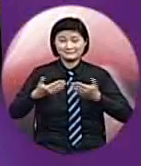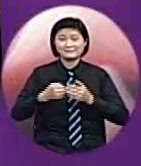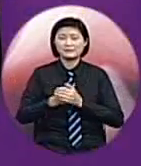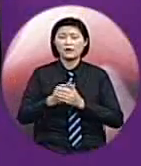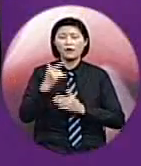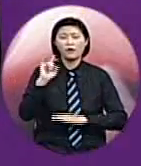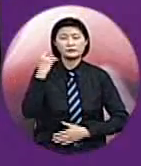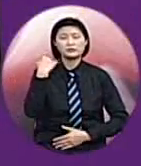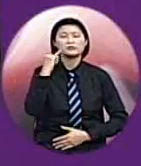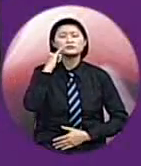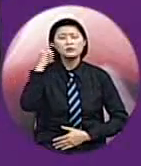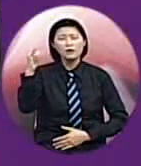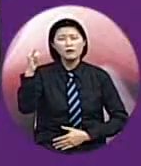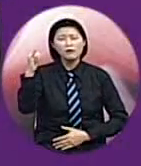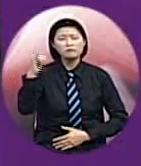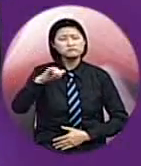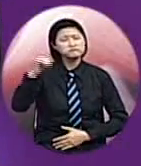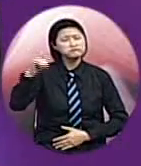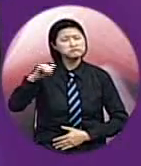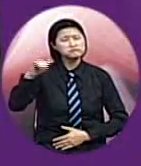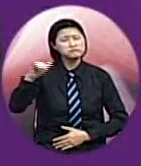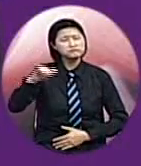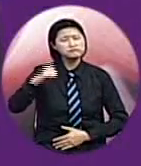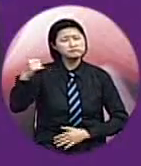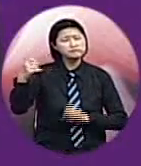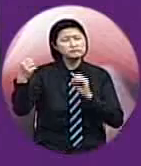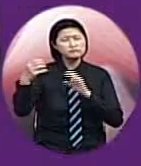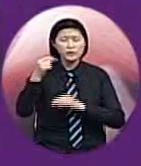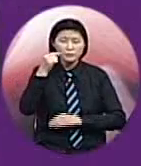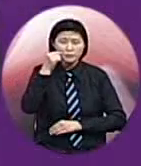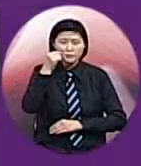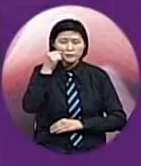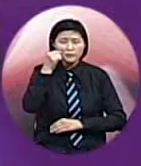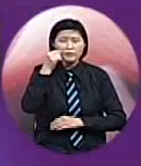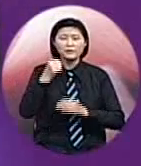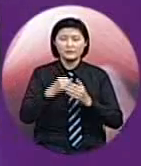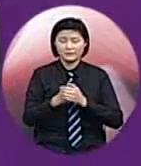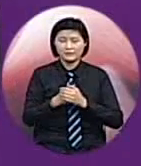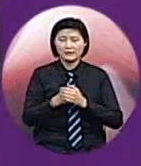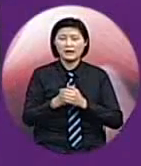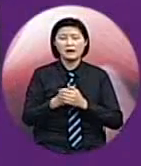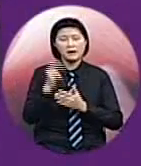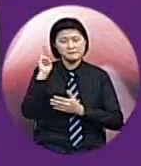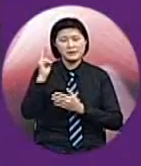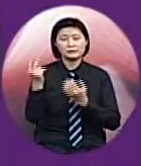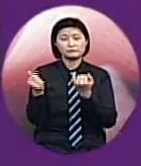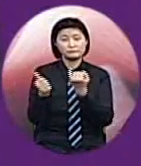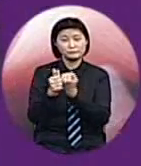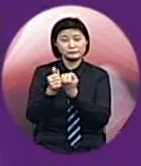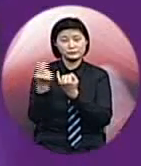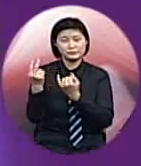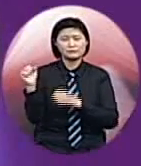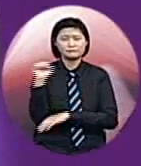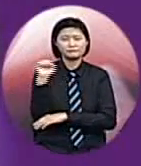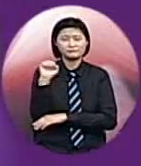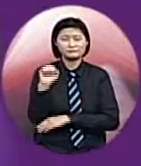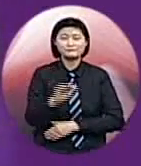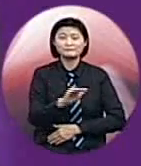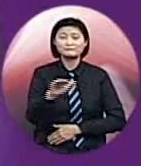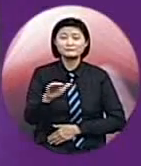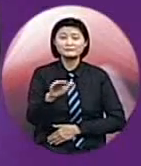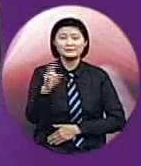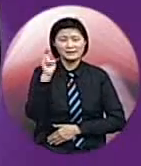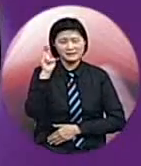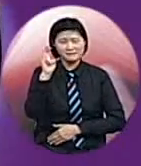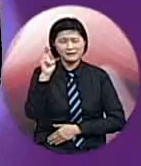걔들한테 전화하니까 어디 간다 오더라고요. 예. 네. 네이비인지 쟤들 네오가 예. 어디 드라이브 간다 해서 그러는가 보다